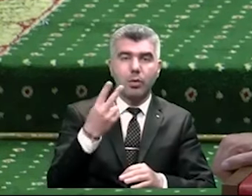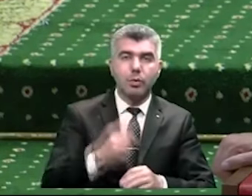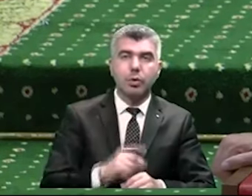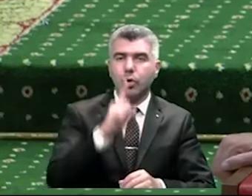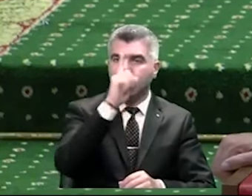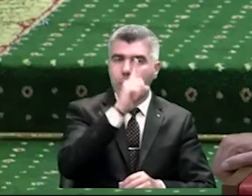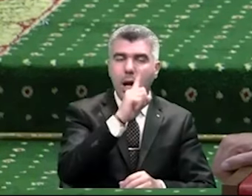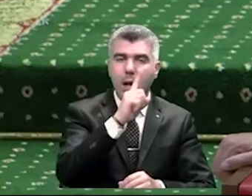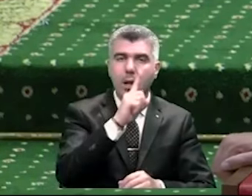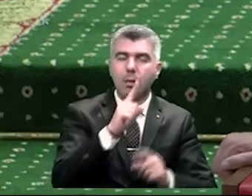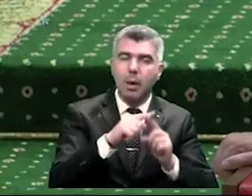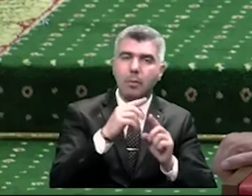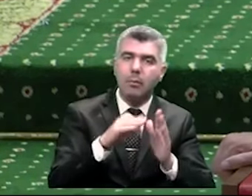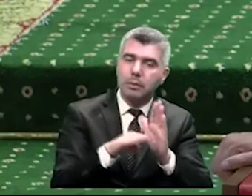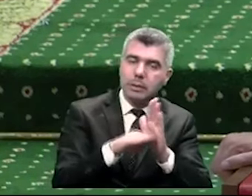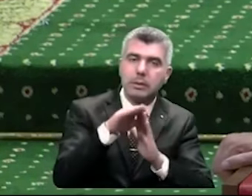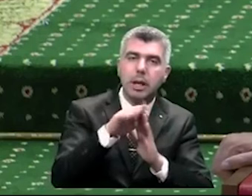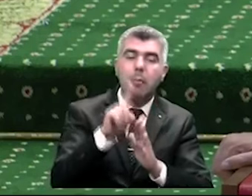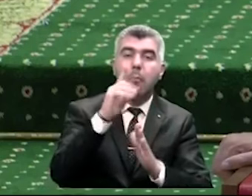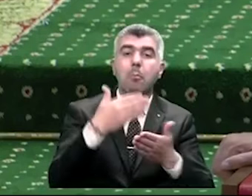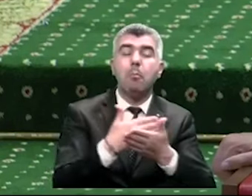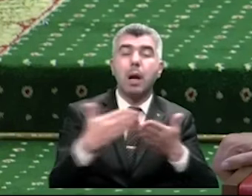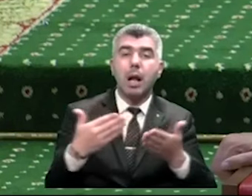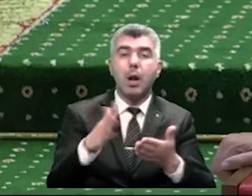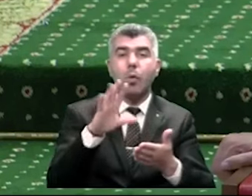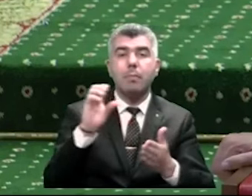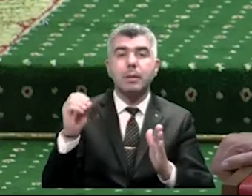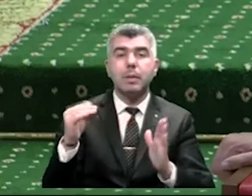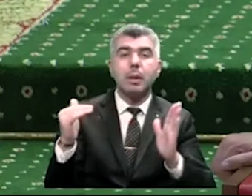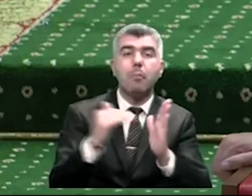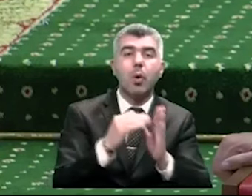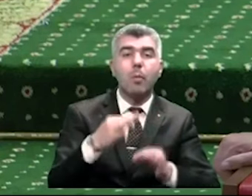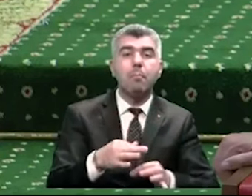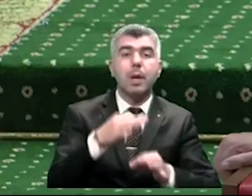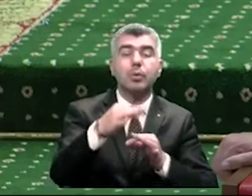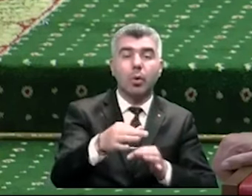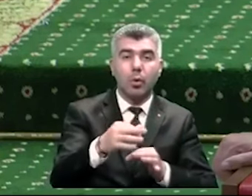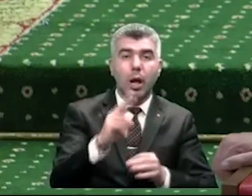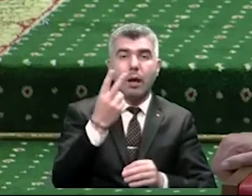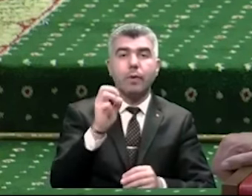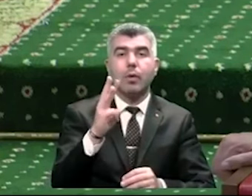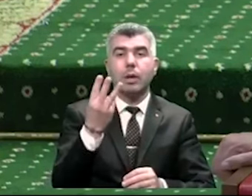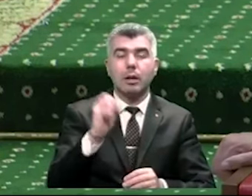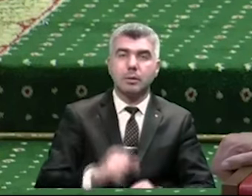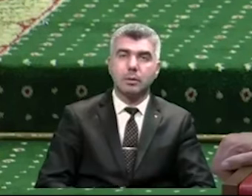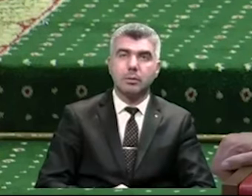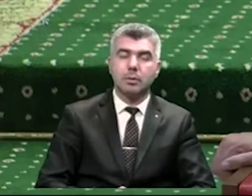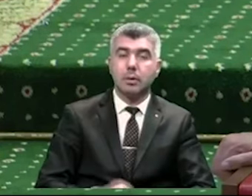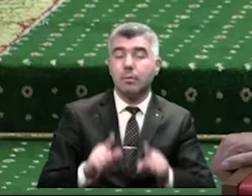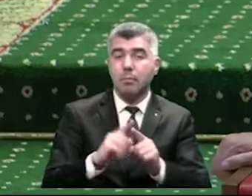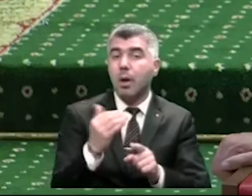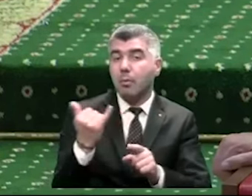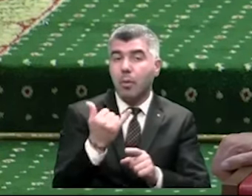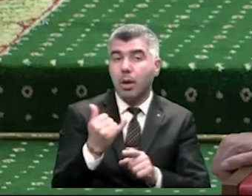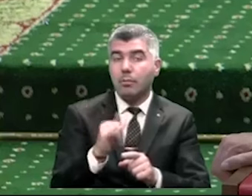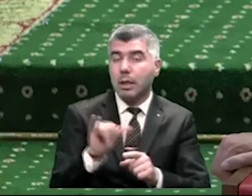الله في افق اننا نفوتو مليار و 500 مليون متر مكعب في افق سنه 2030 هذا الامر عنده واحد الاهميه قصوى